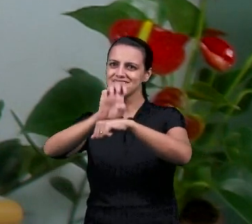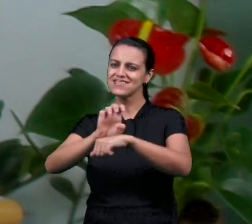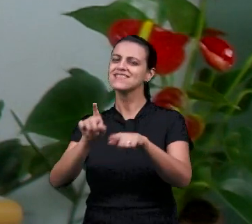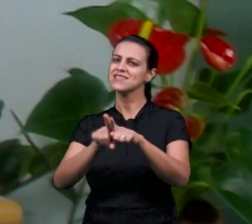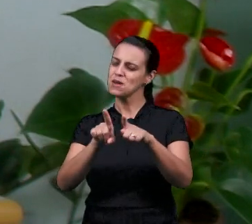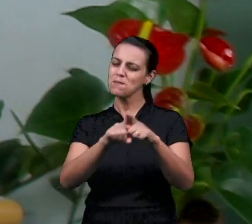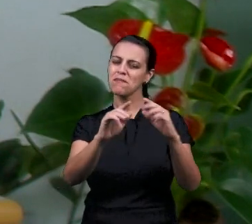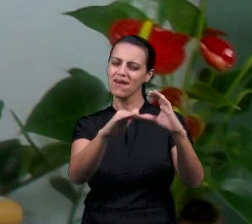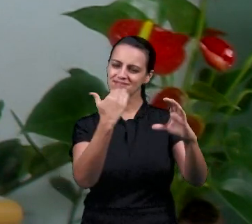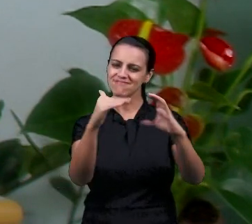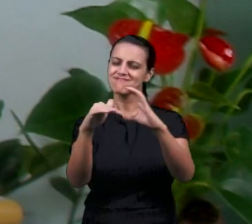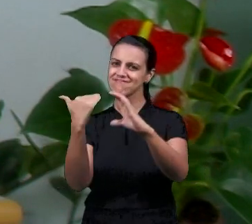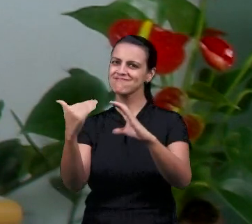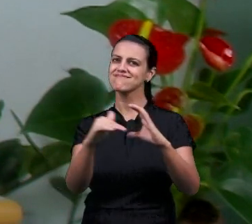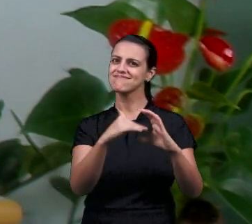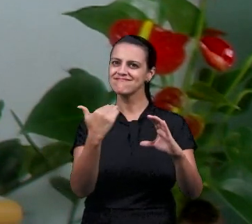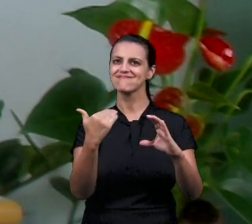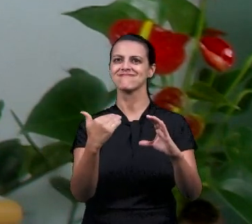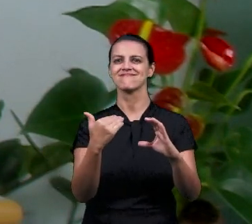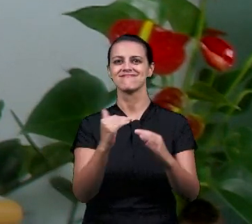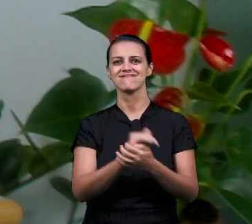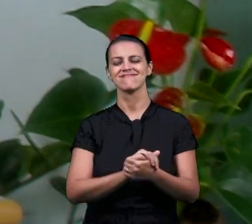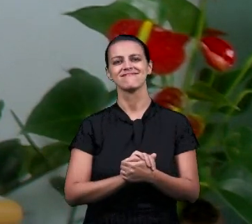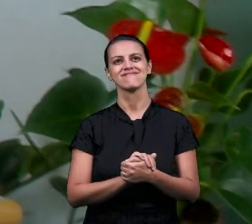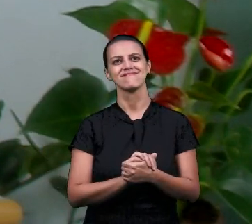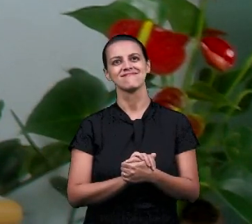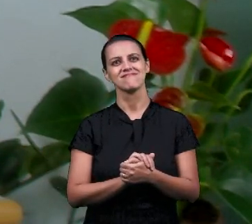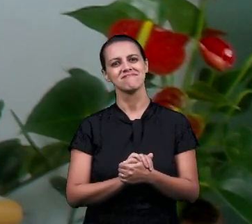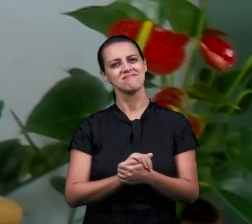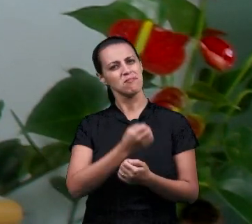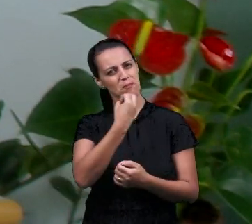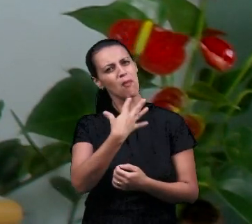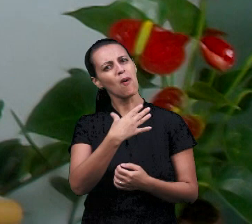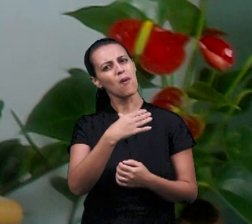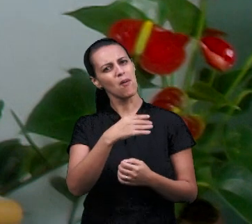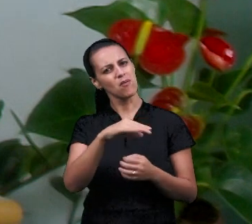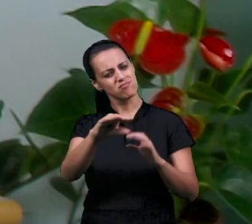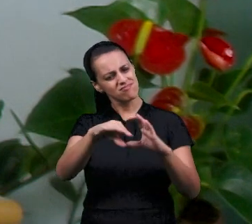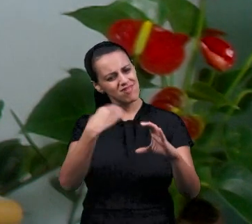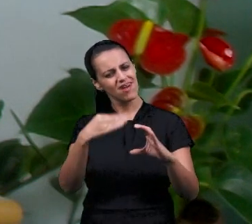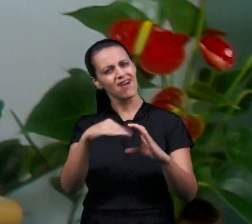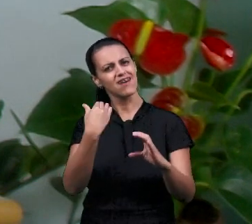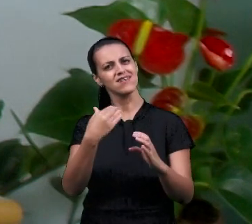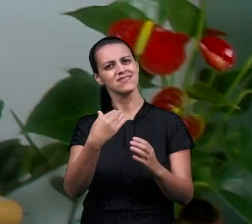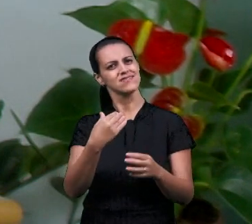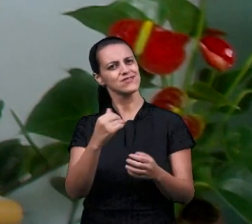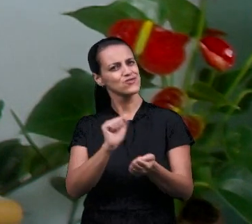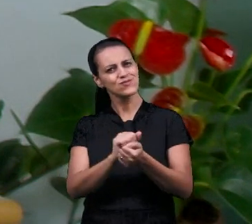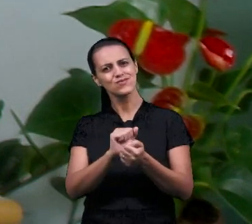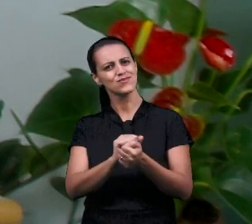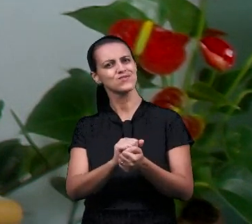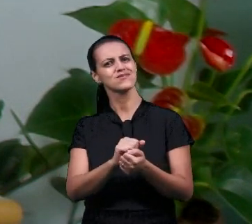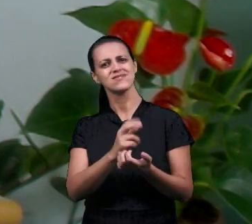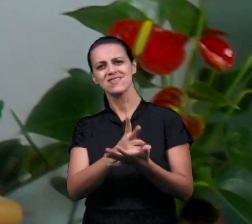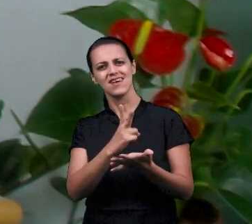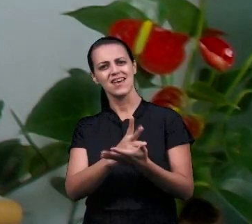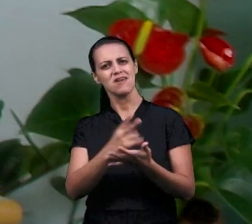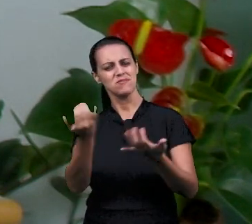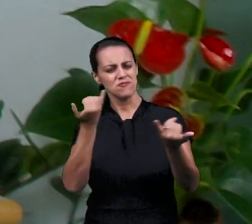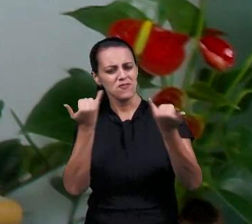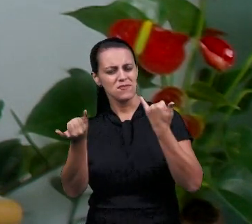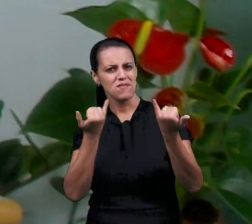puissent apporter leur contribution, qu'ils puissent augmenter leur participation, qu'ils soient avec nous en nous envoyant les